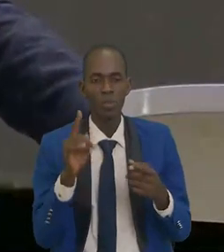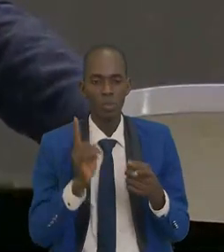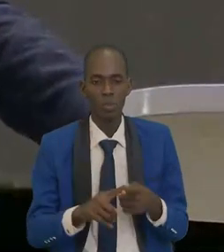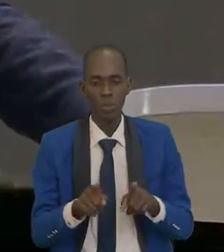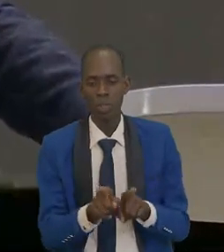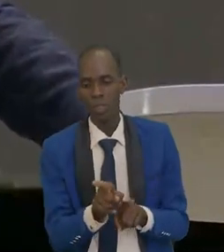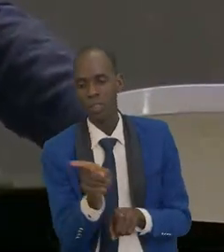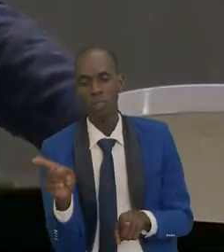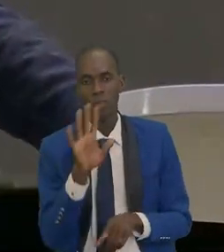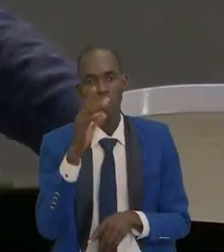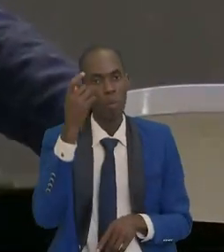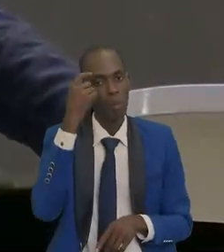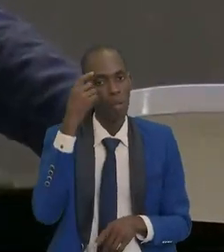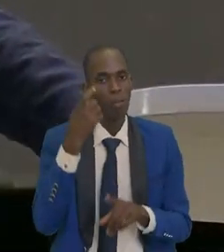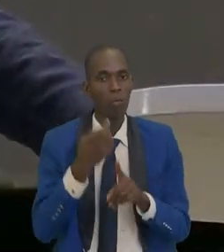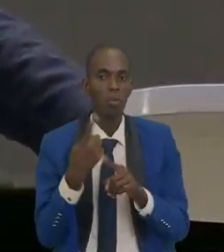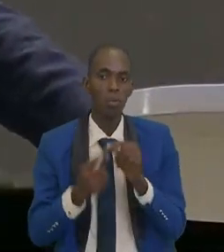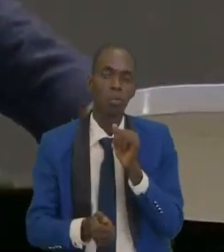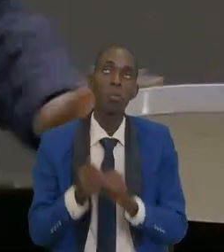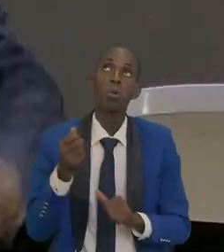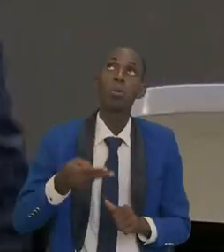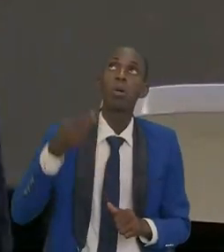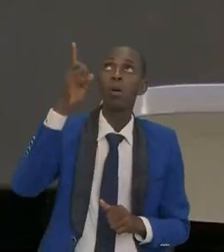divertir du Dieu très haut autour de vous.